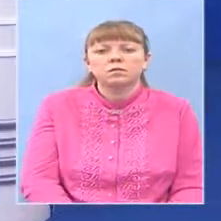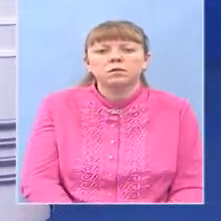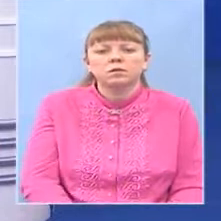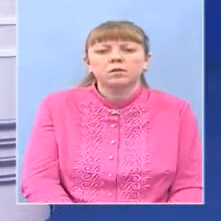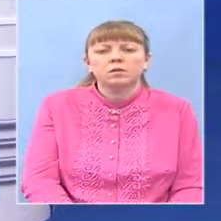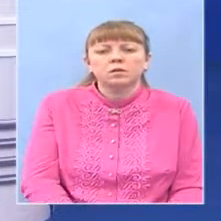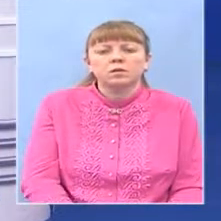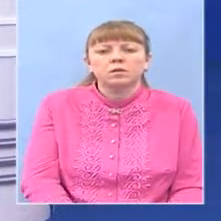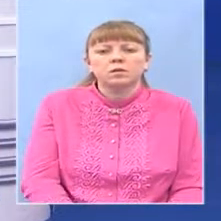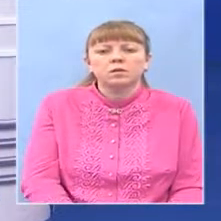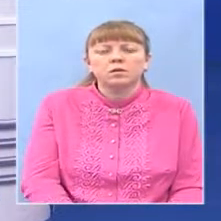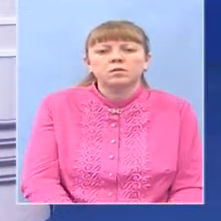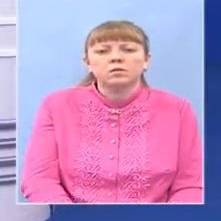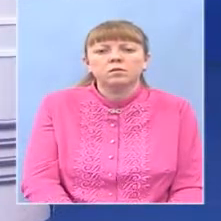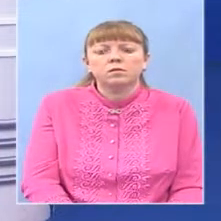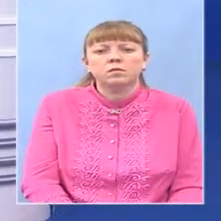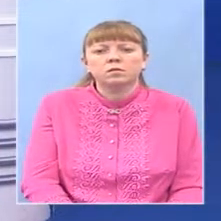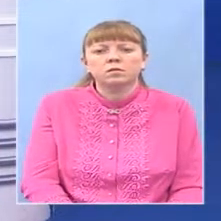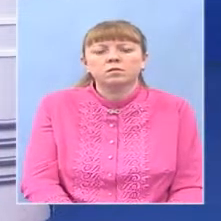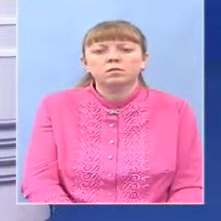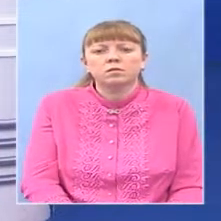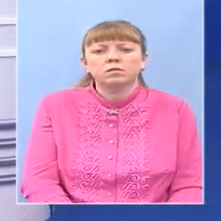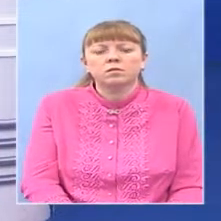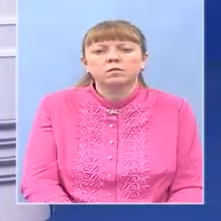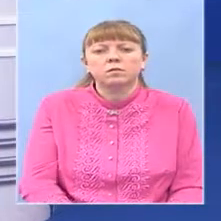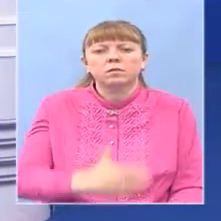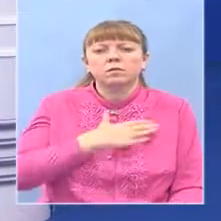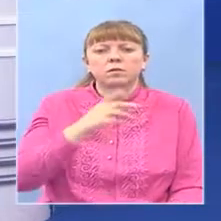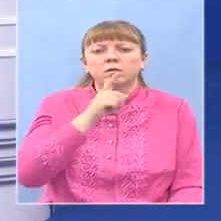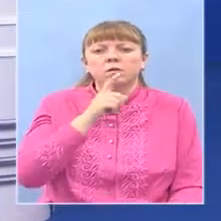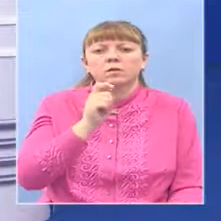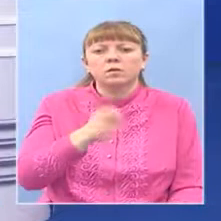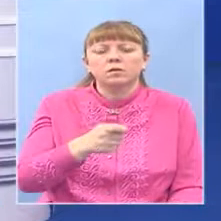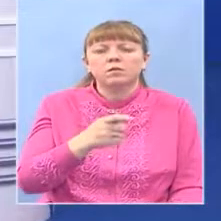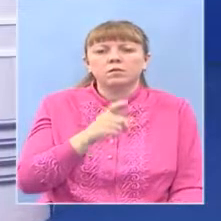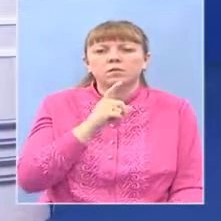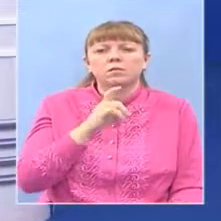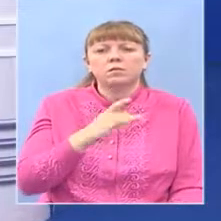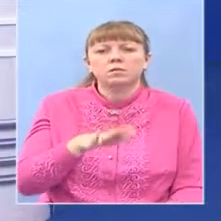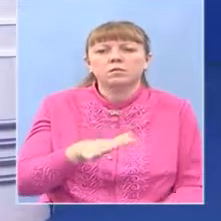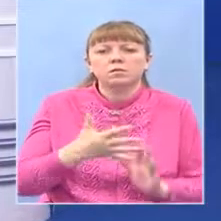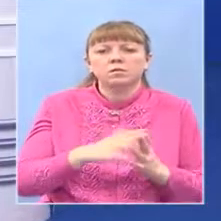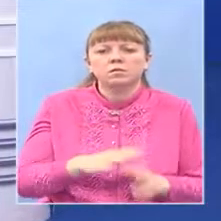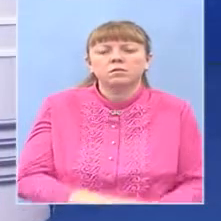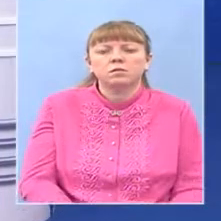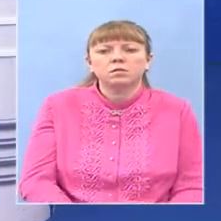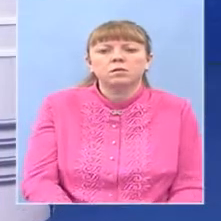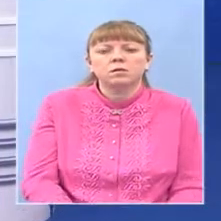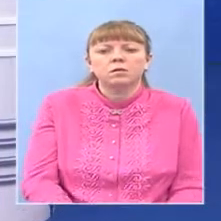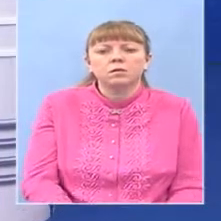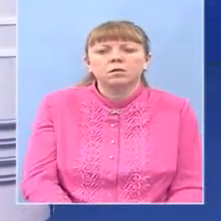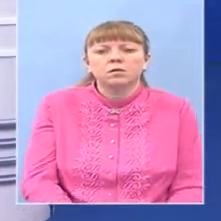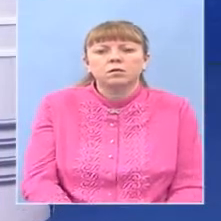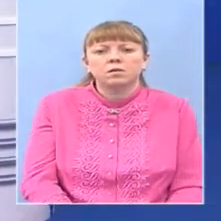мы ставили, значит, через выдачу малых грантов поддержать инициативы сельской местности, там, чтобы